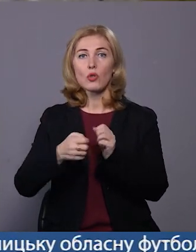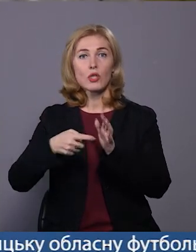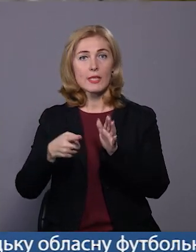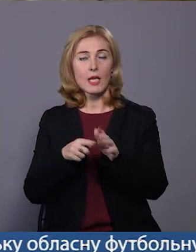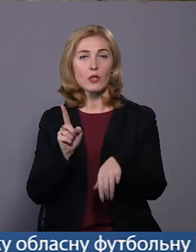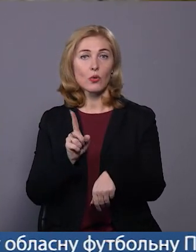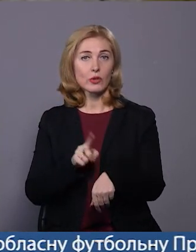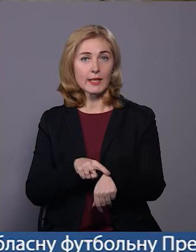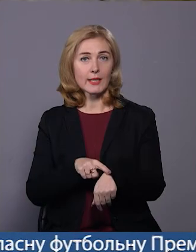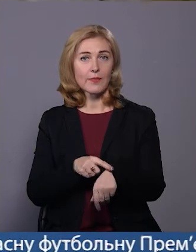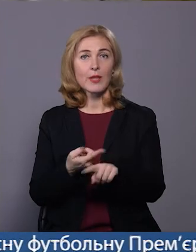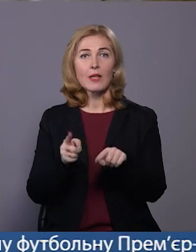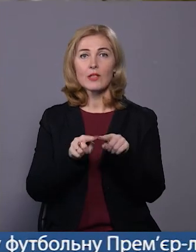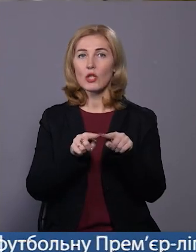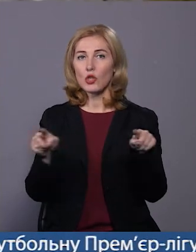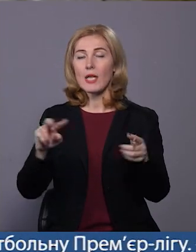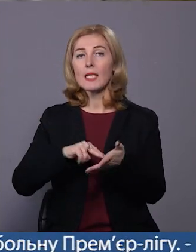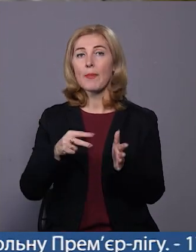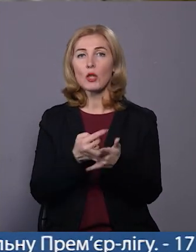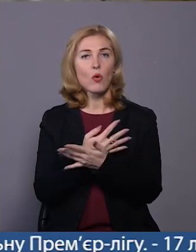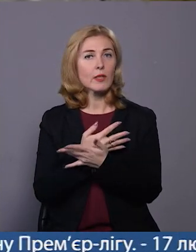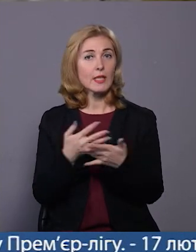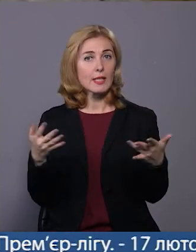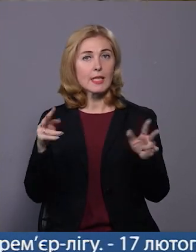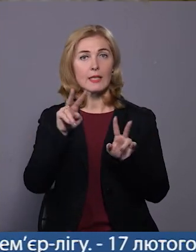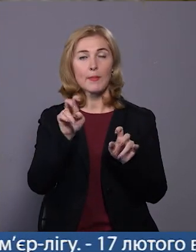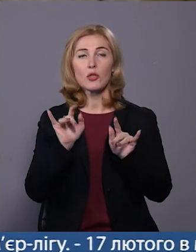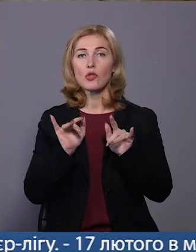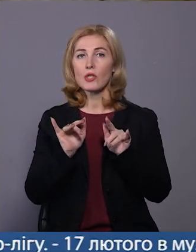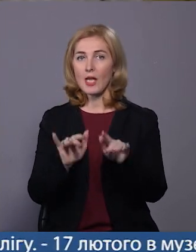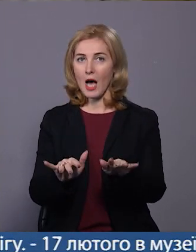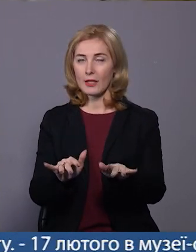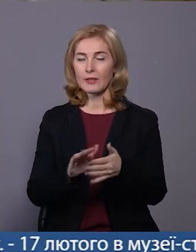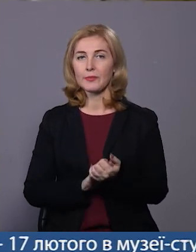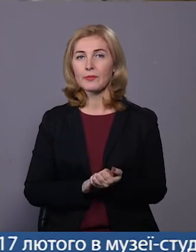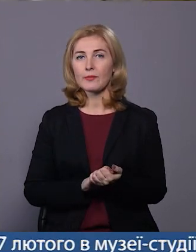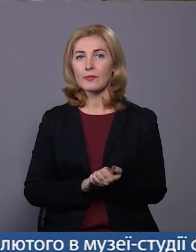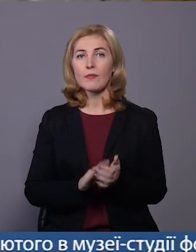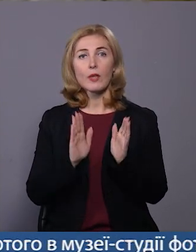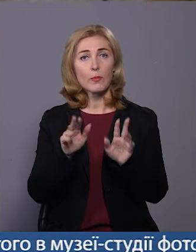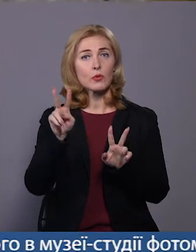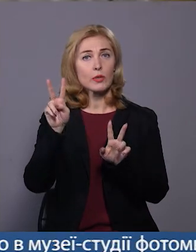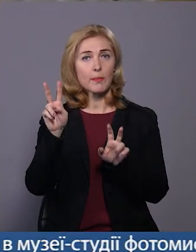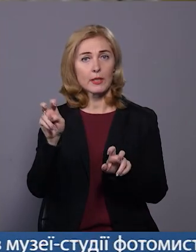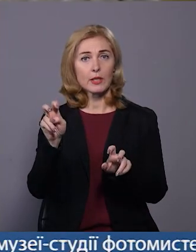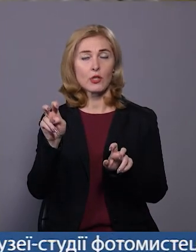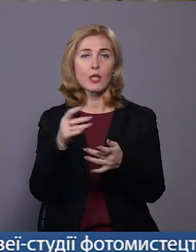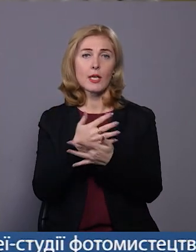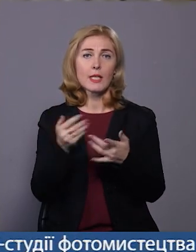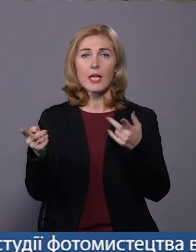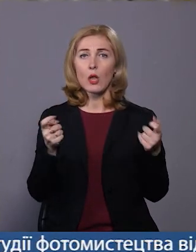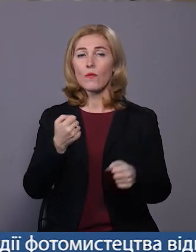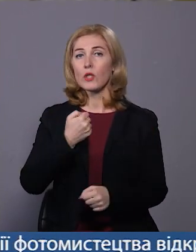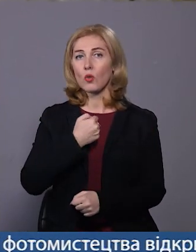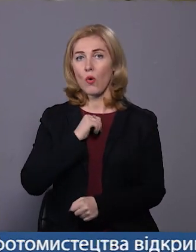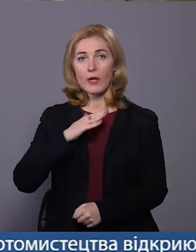16 години. В цей час на заплановані різні тематичні заходи, навіть будуть такі певні тематичні дні з залученням різних там